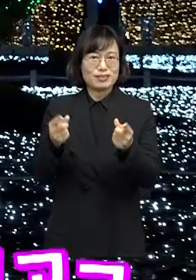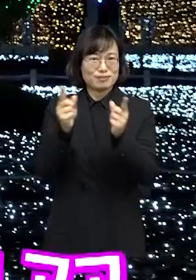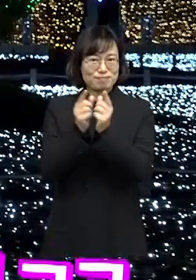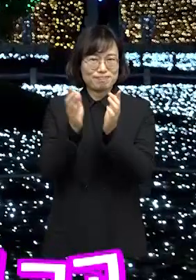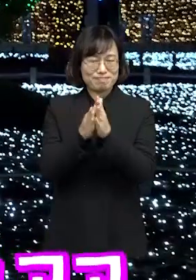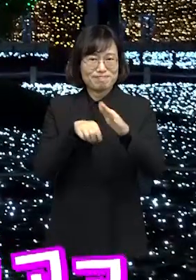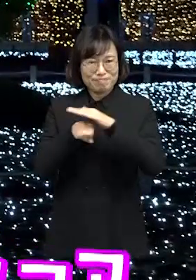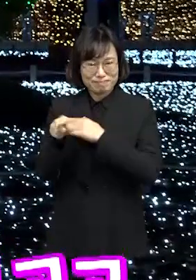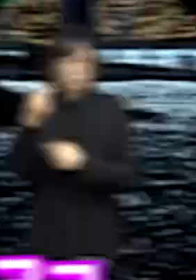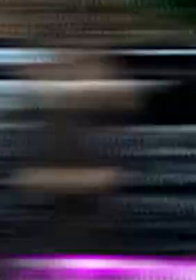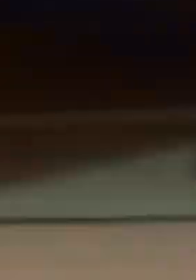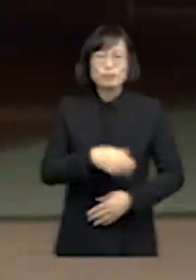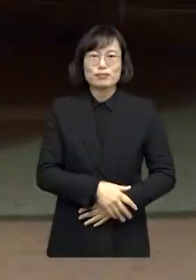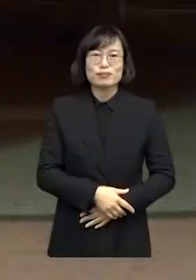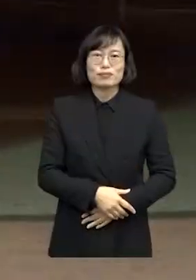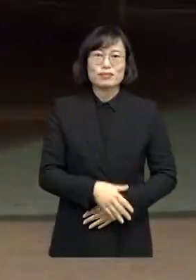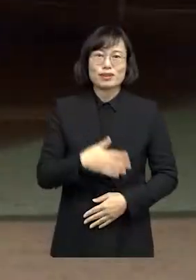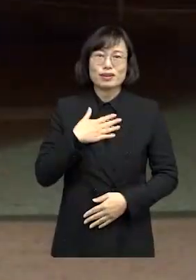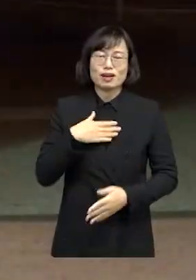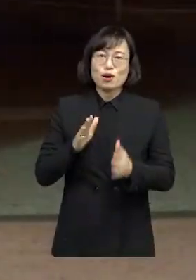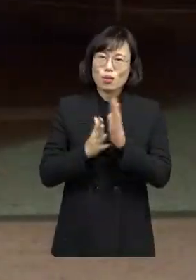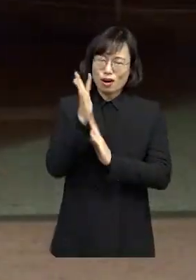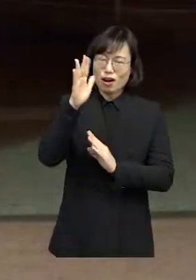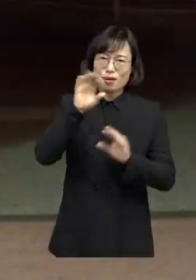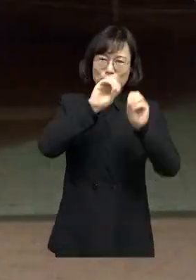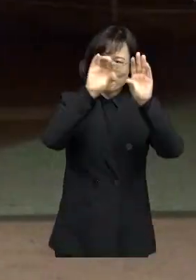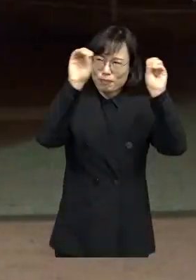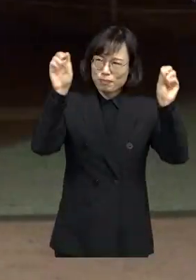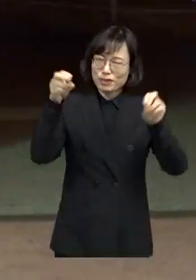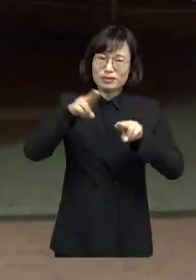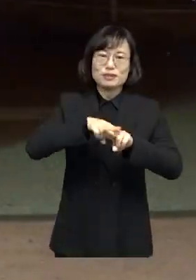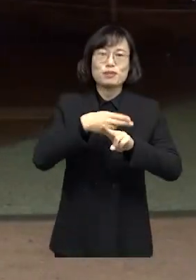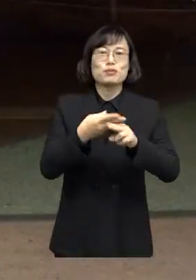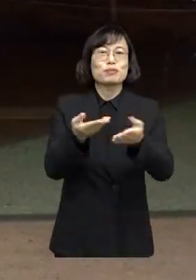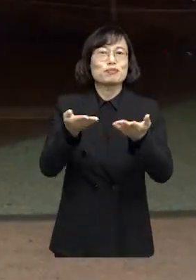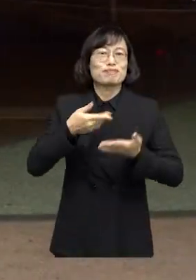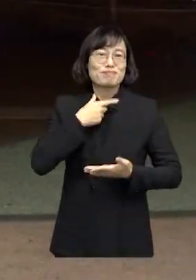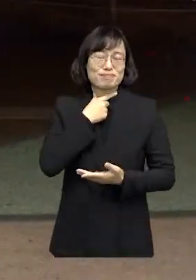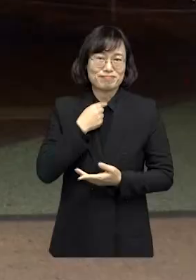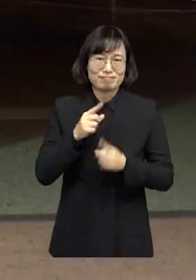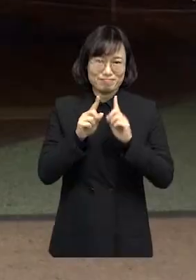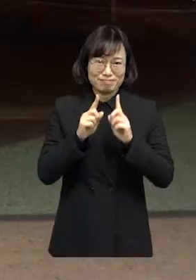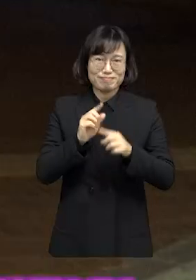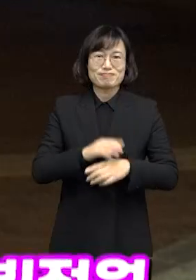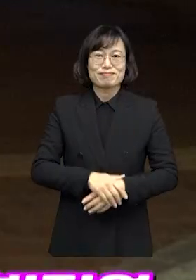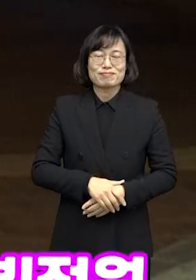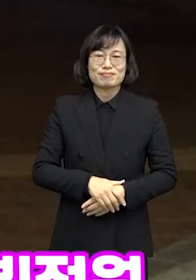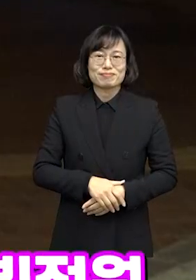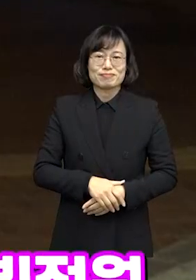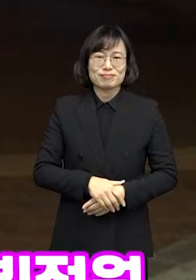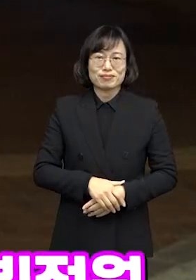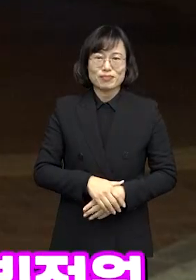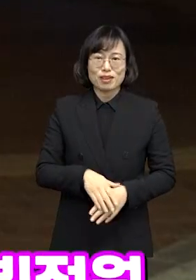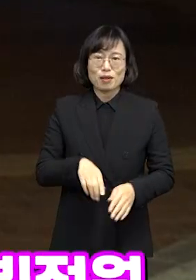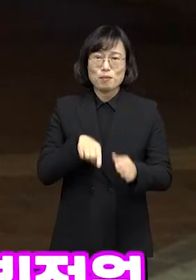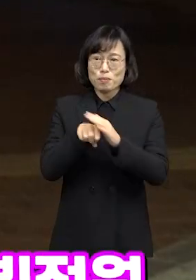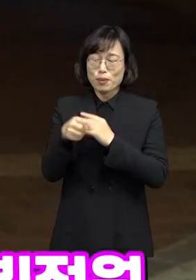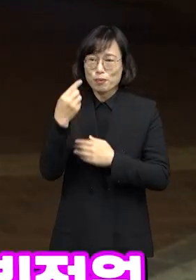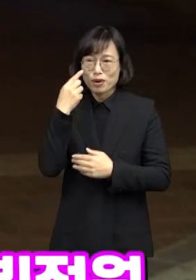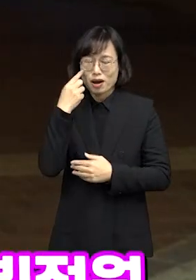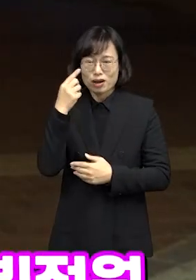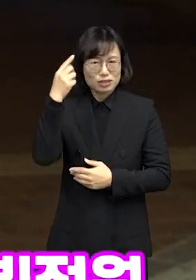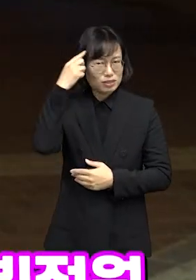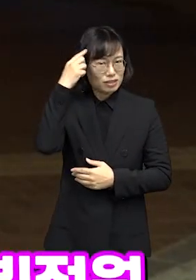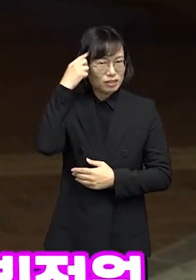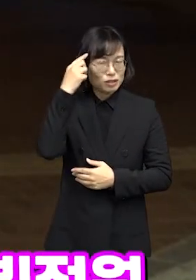함께 고고! 제가 아주 화려하고 반짝거리는 선물을 받고 싶다고 했잖아요. 그런데 이곳에 와보니까